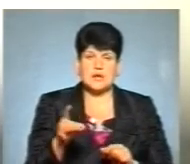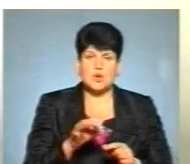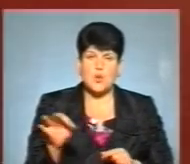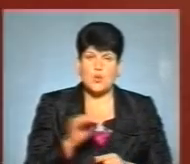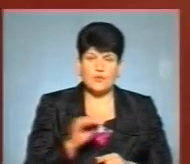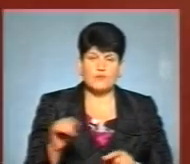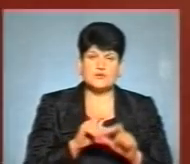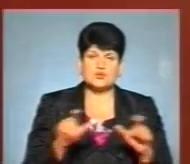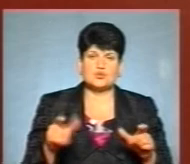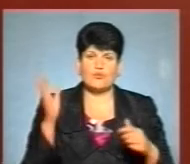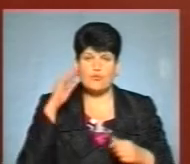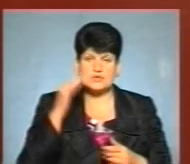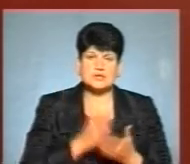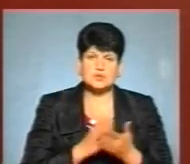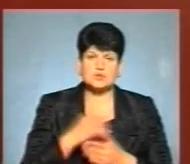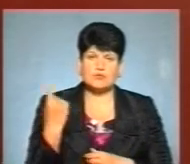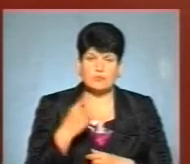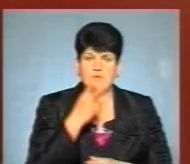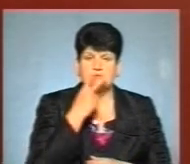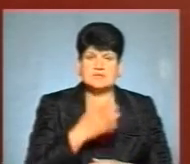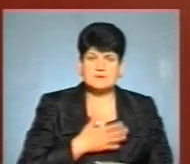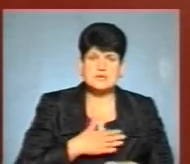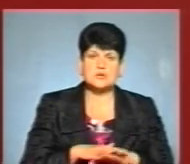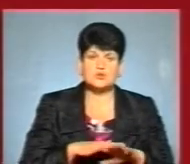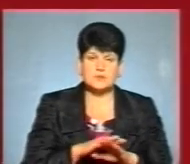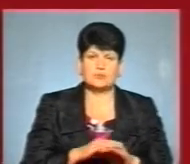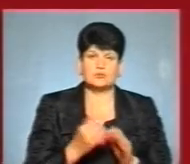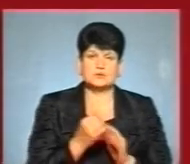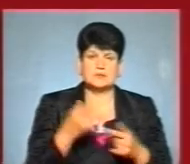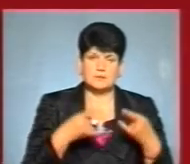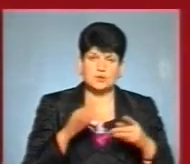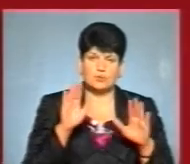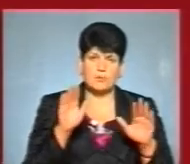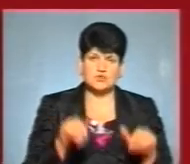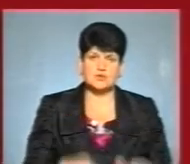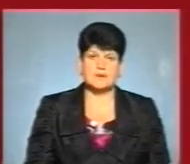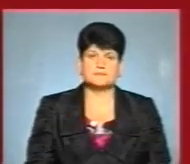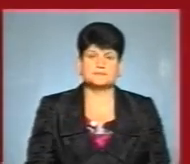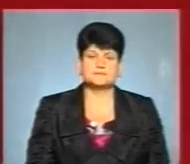ресурсів в області. Дивіться нас, як завжди, на Суспільному. До побачення.